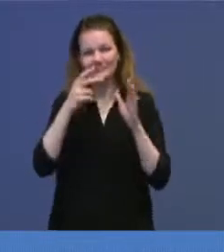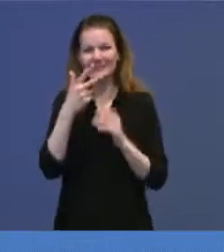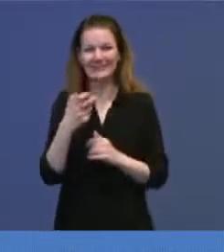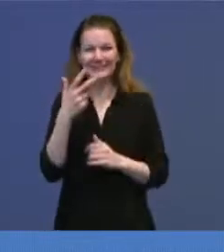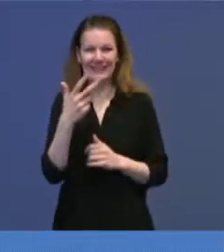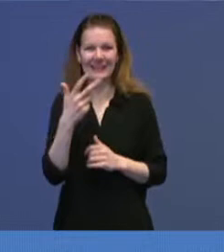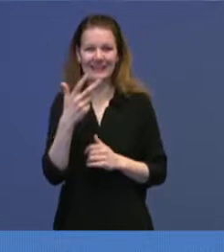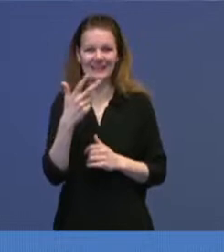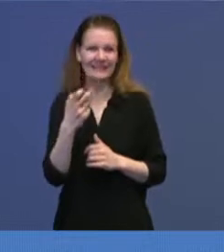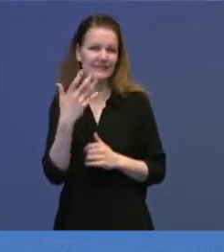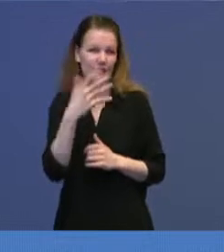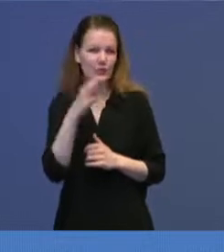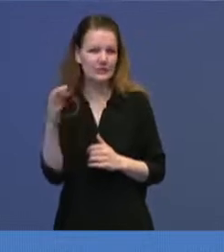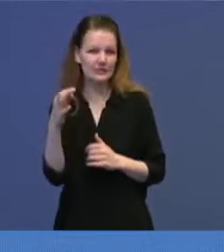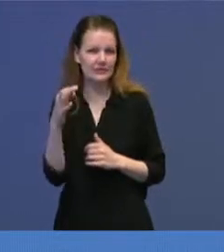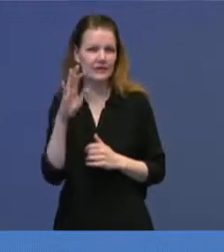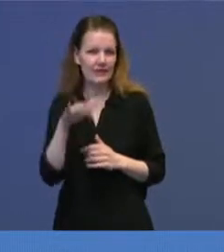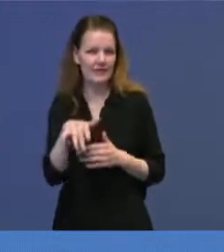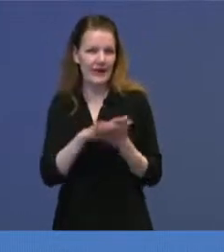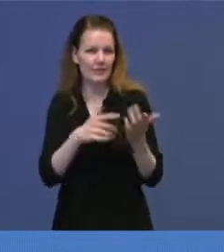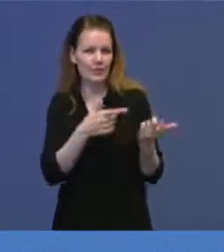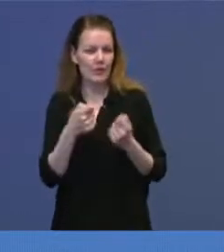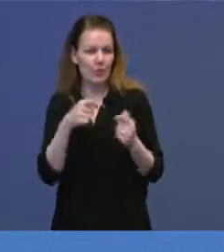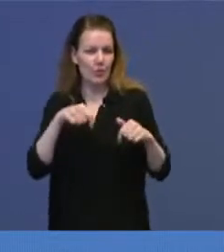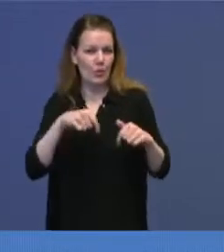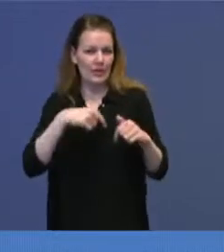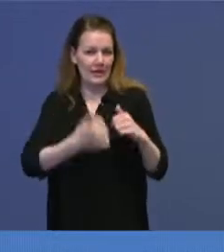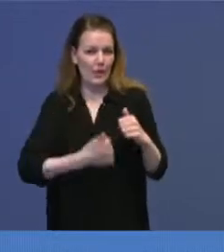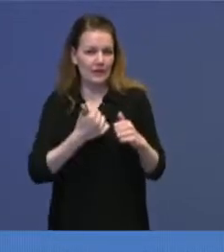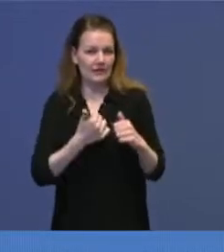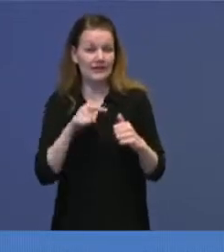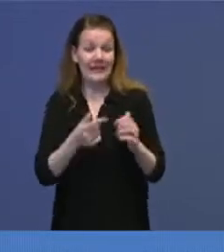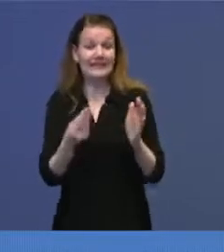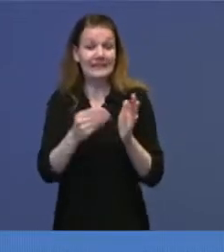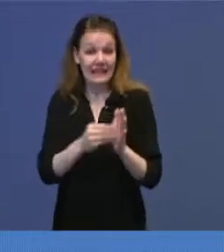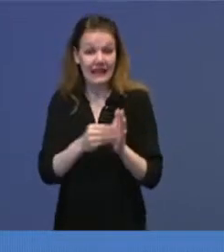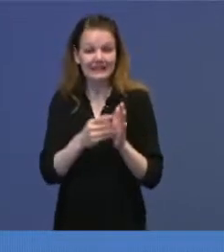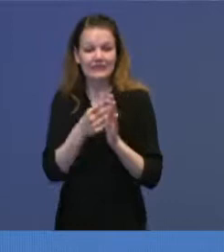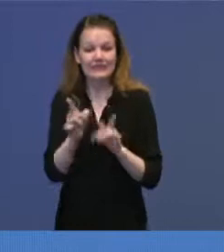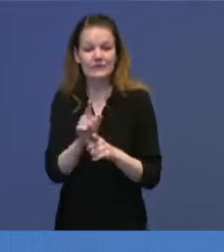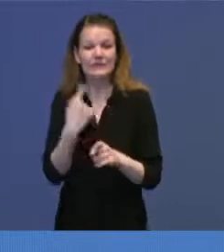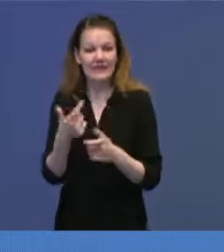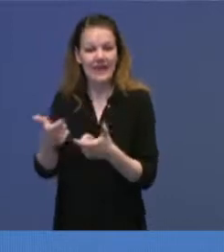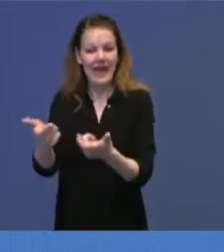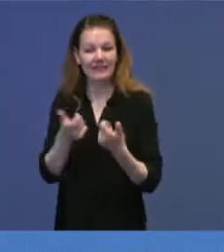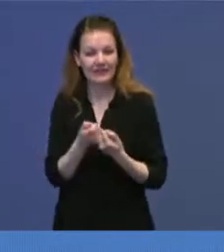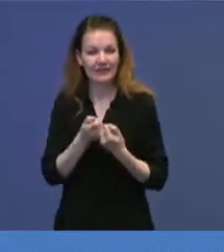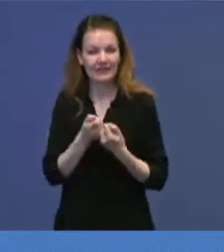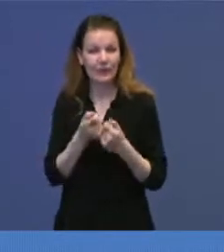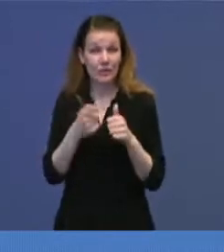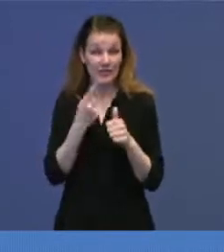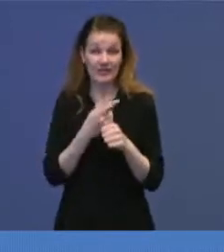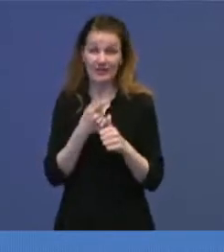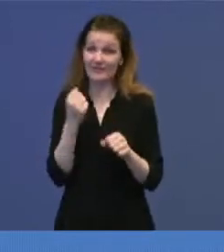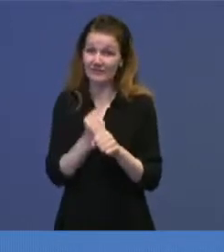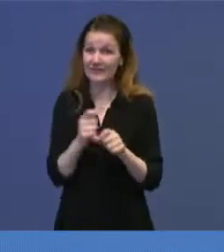000 flyktninger til Norge I år. Dette vil komme I tillegg til de vi henter, og tallet høyst usikkert.